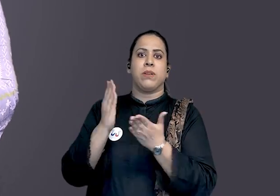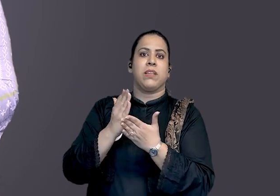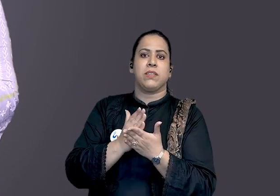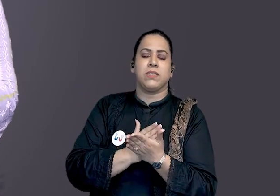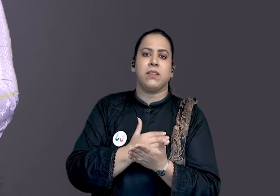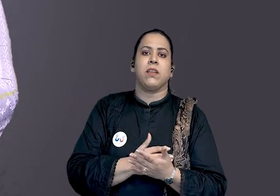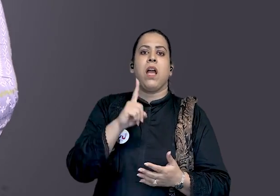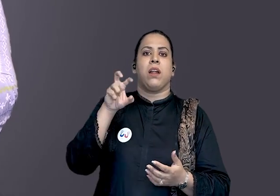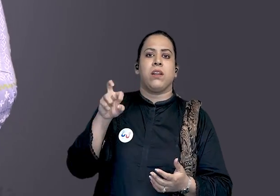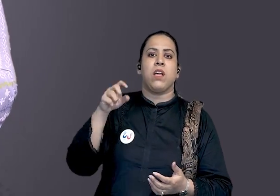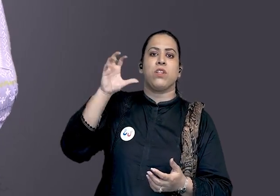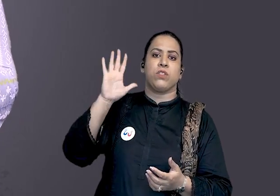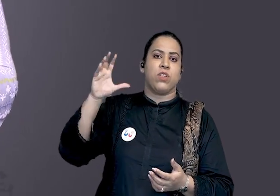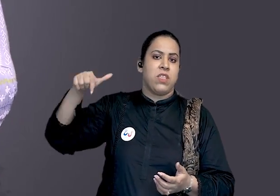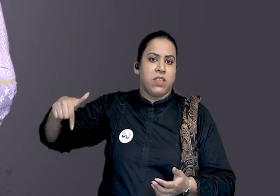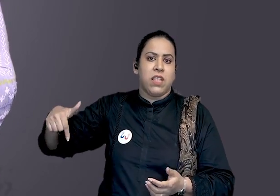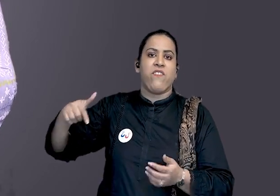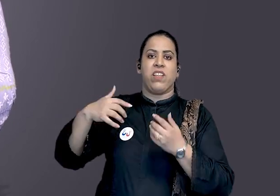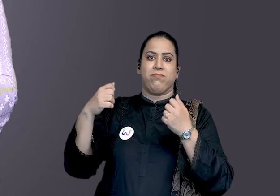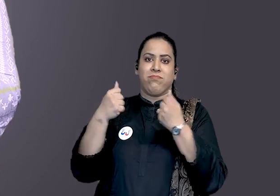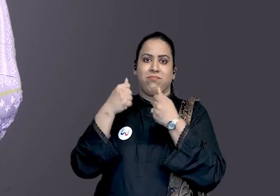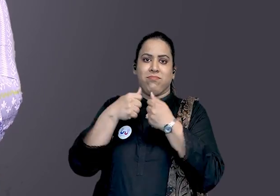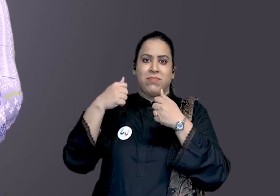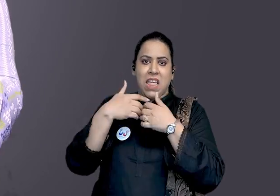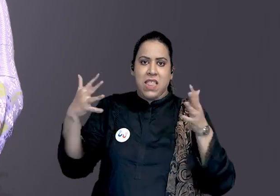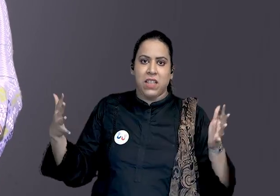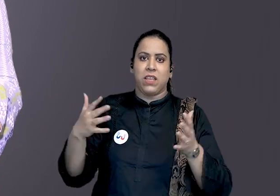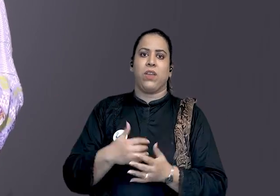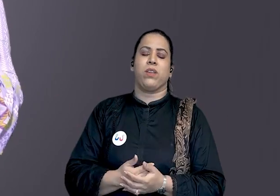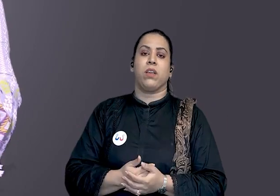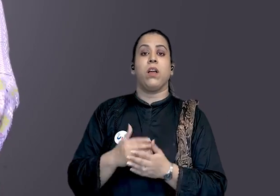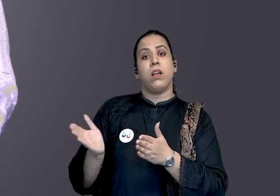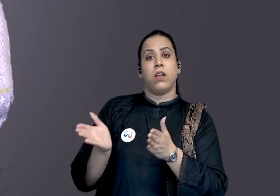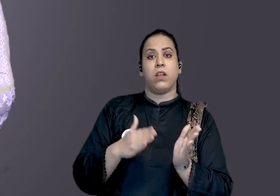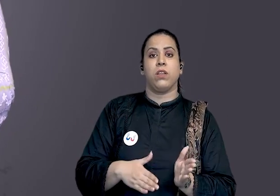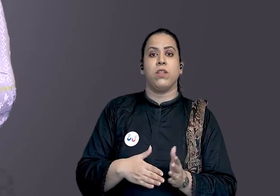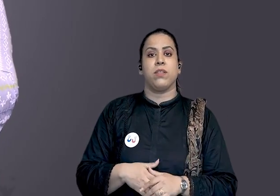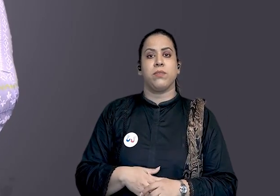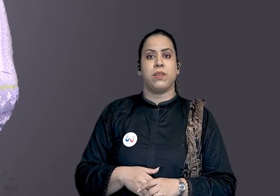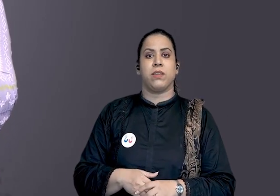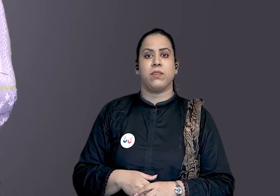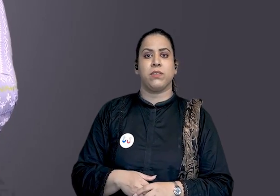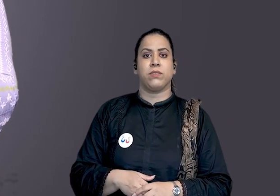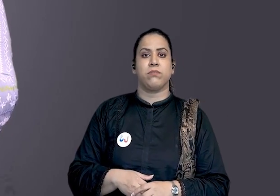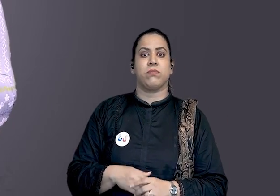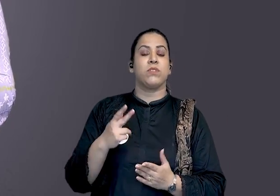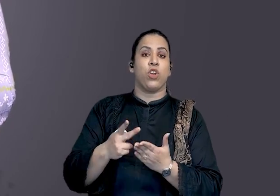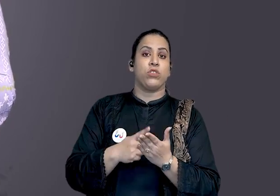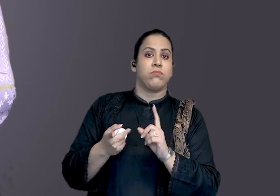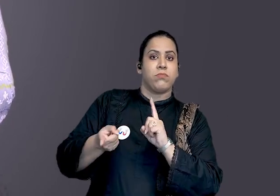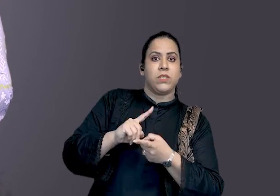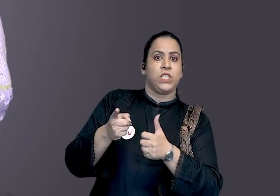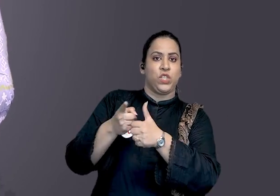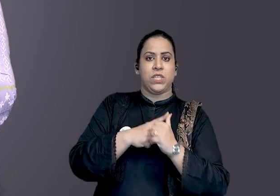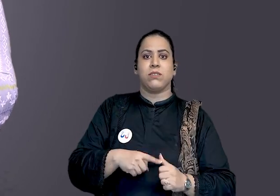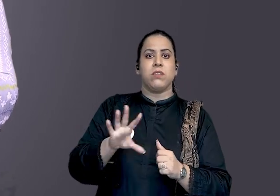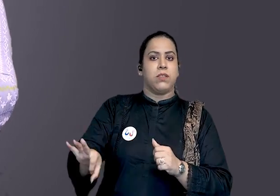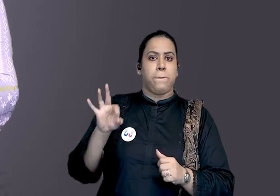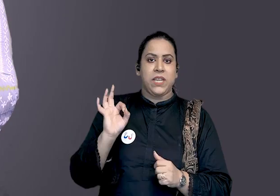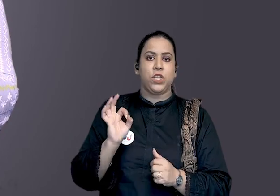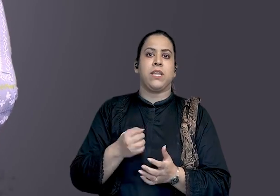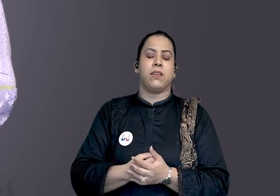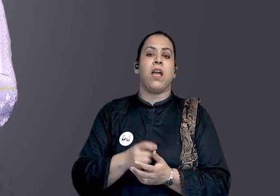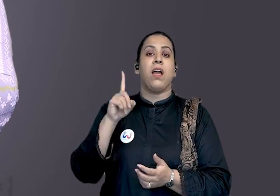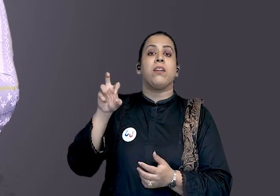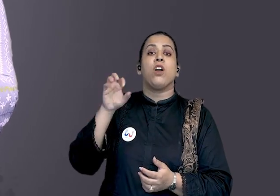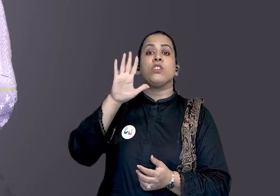کا بہت استعمال ہوا، اور یہ کہا جاتا ہے کہ اگر جن لوگوں نے یہ جنگ آزادی کا انیشیٹو لیا تھا، اگر